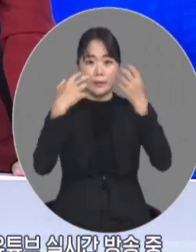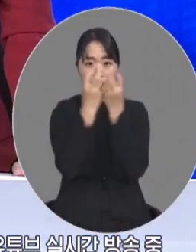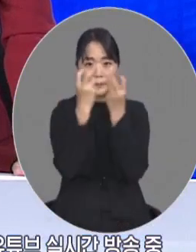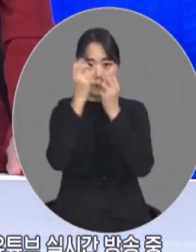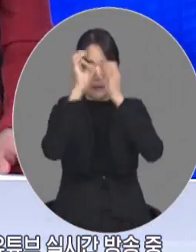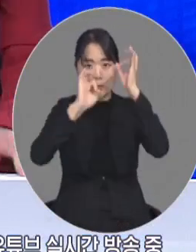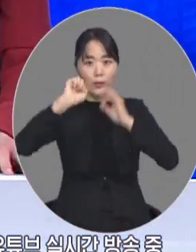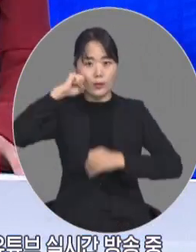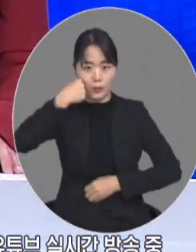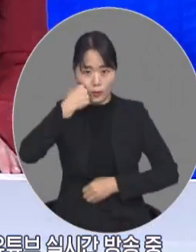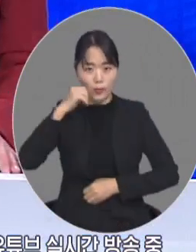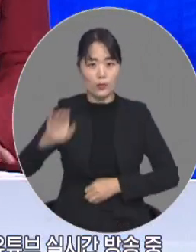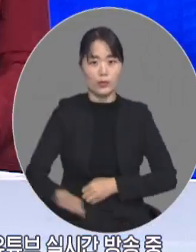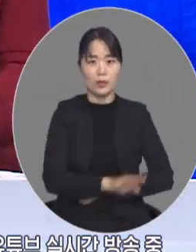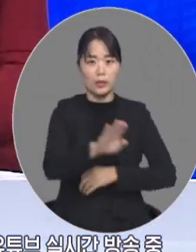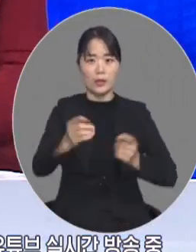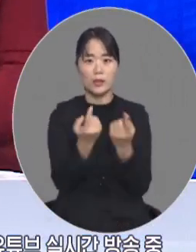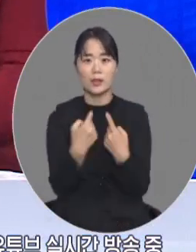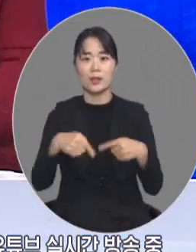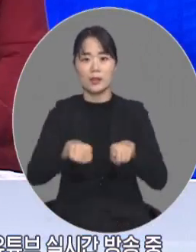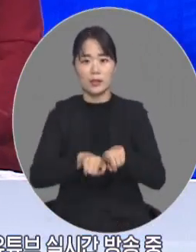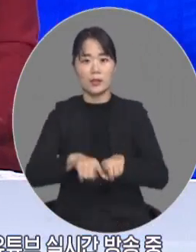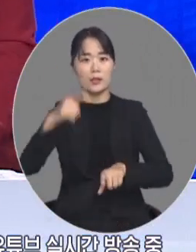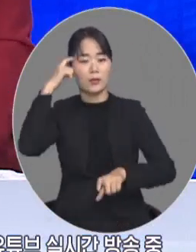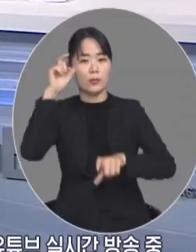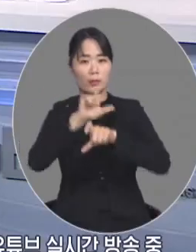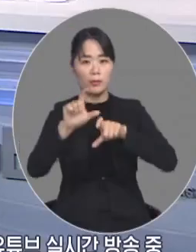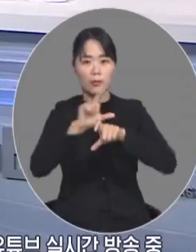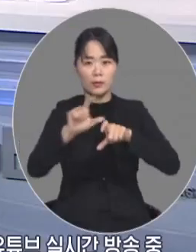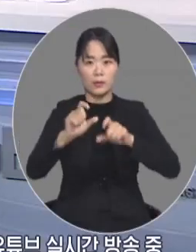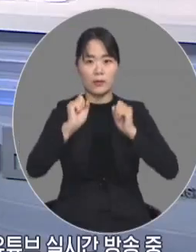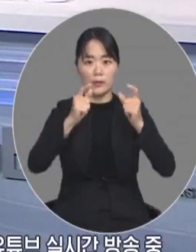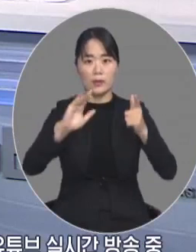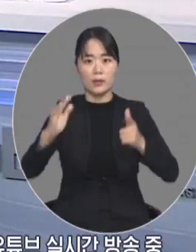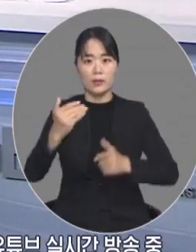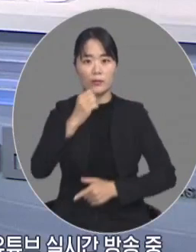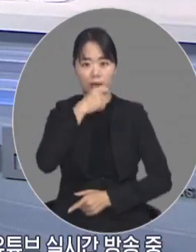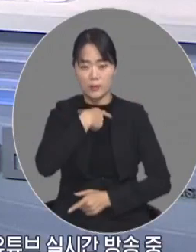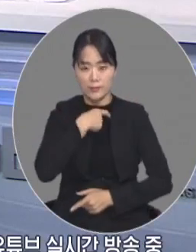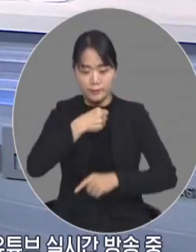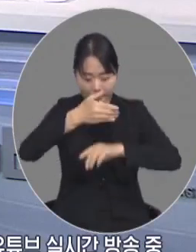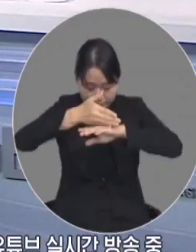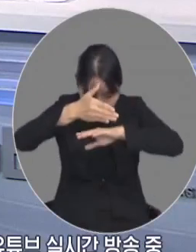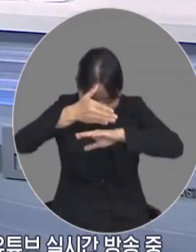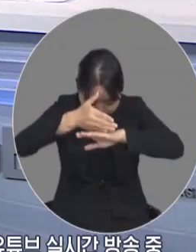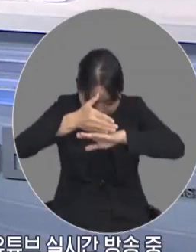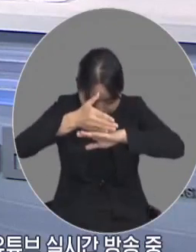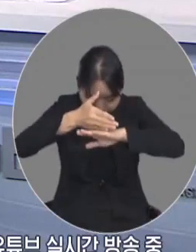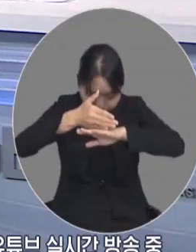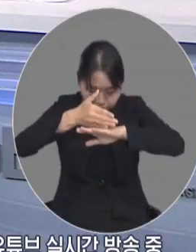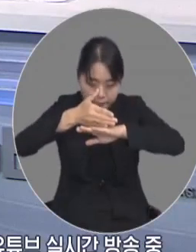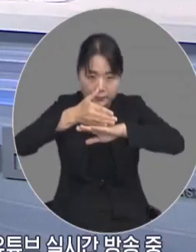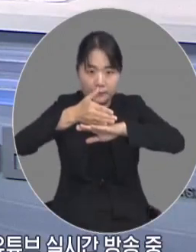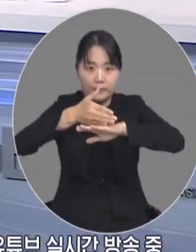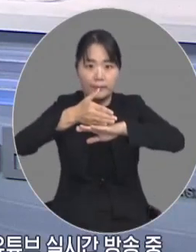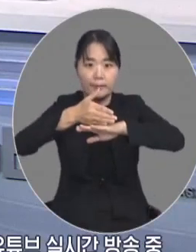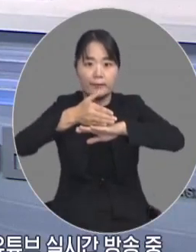기획을 통해서 좀 다 함께 고민하는 그런 기회가 됐으면 좋겠습니다. 배윤주 기자였습니다. 고맙습니다. 고맙습니다.